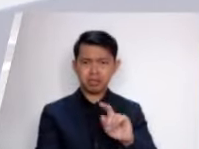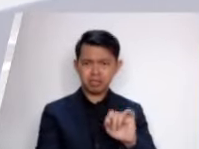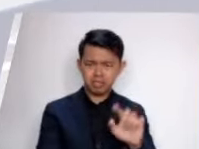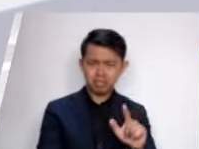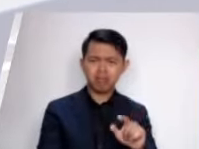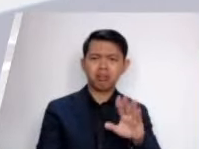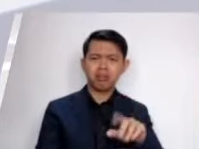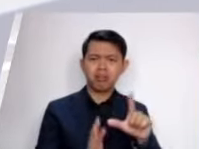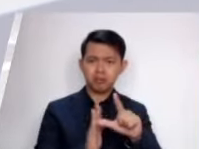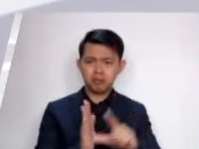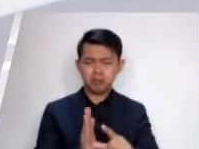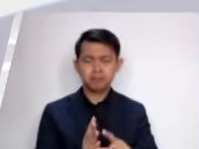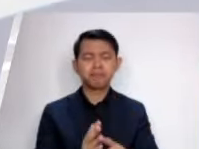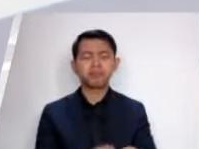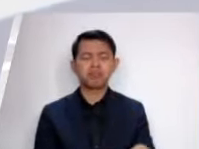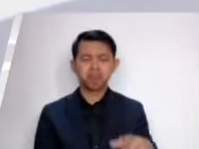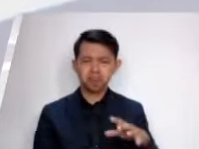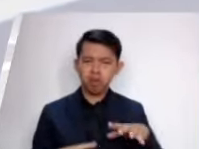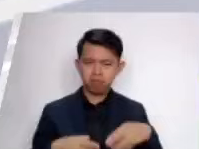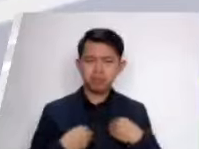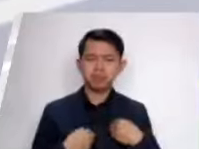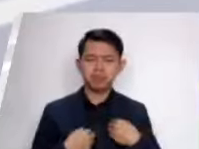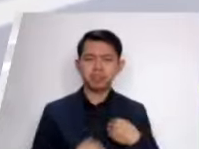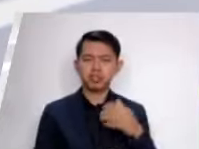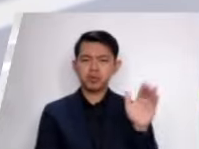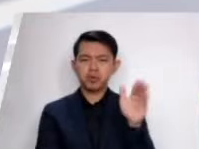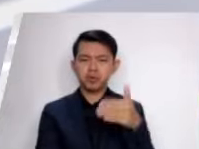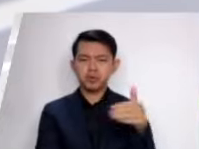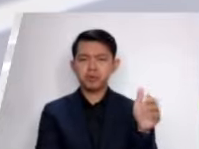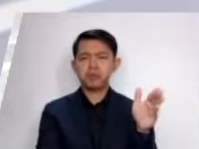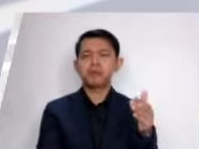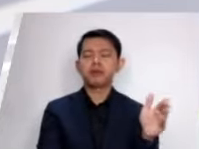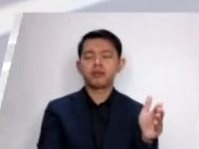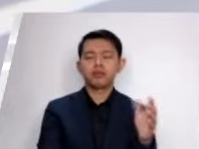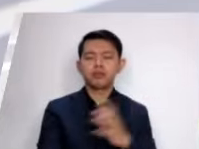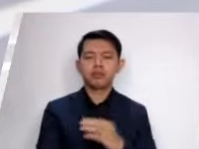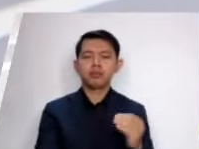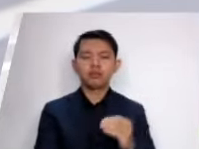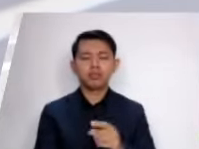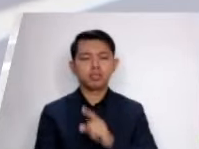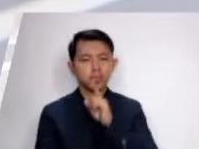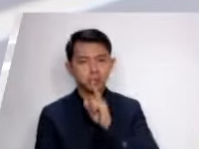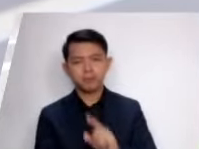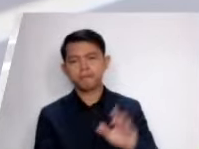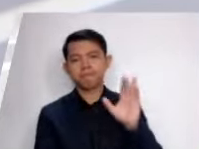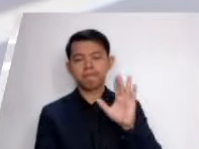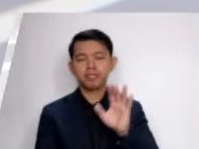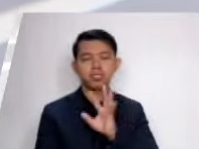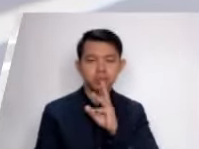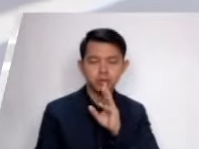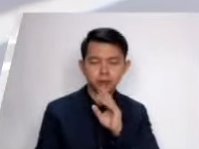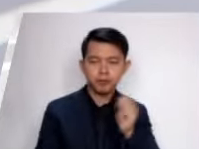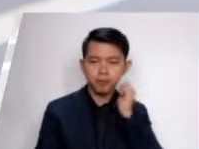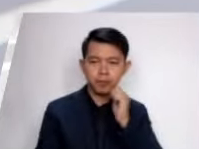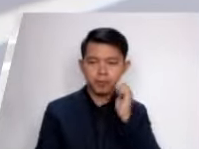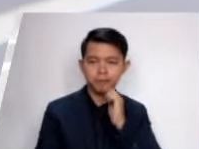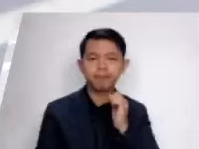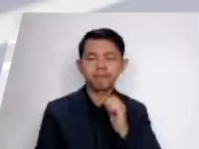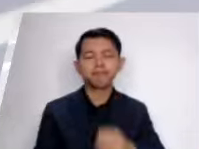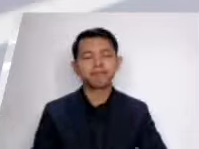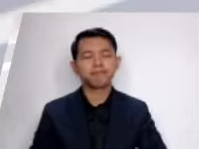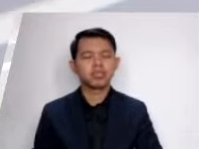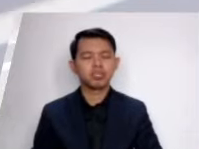yung panatang makabayan na nire-recite kada flag ceremony. So hindi na kailangan itong mga